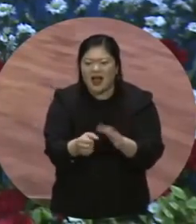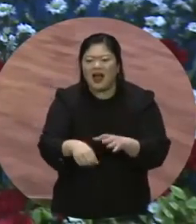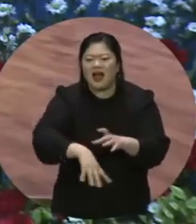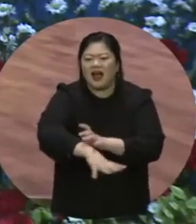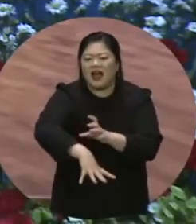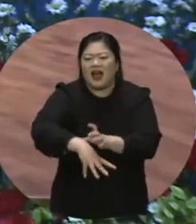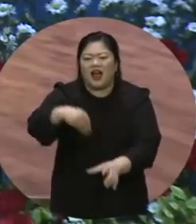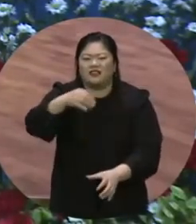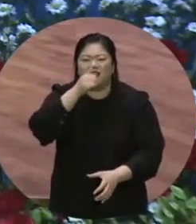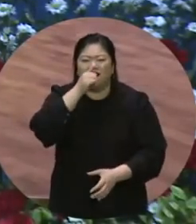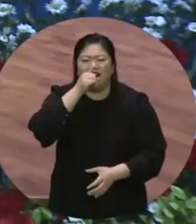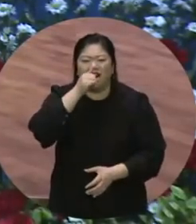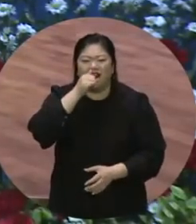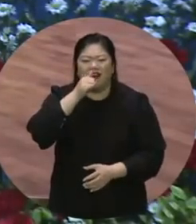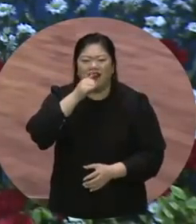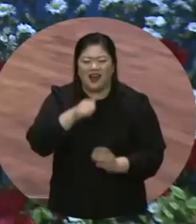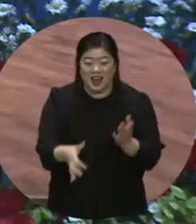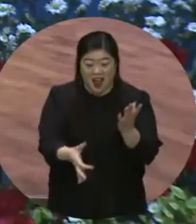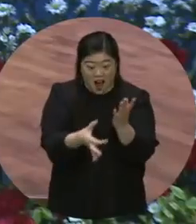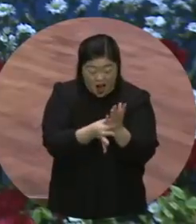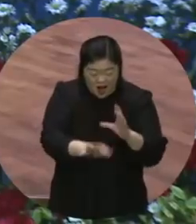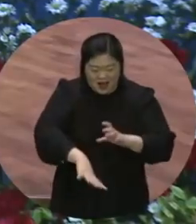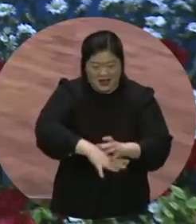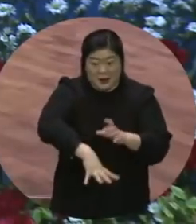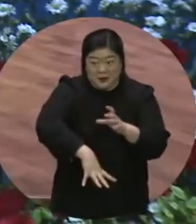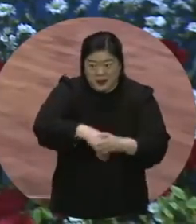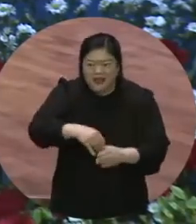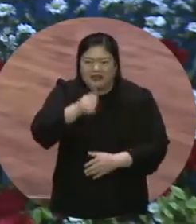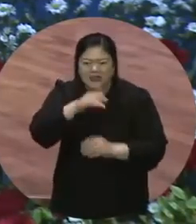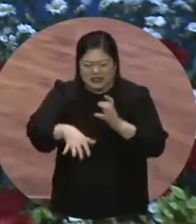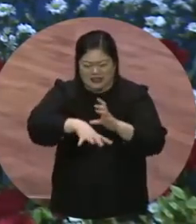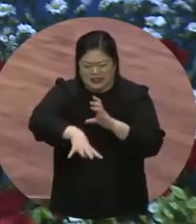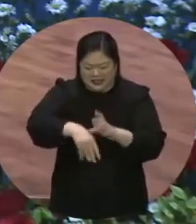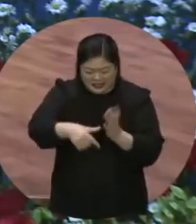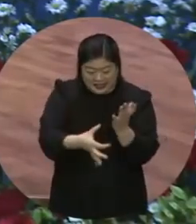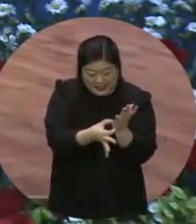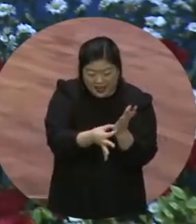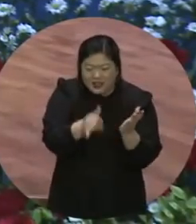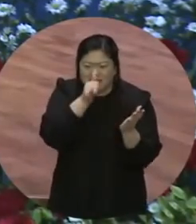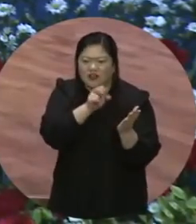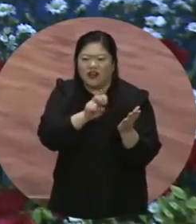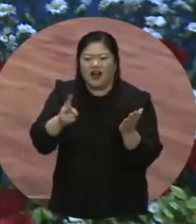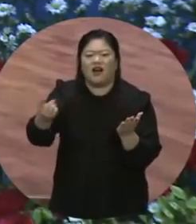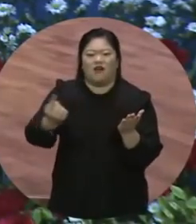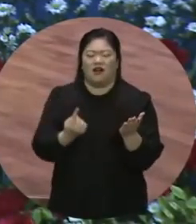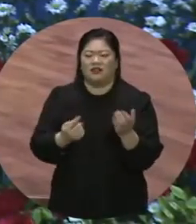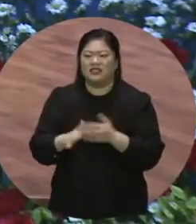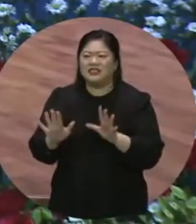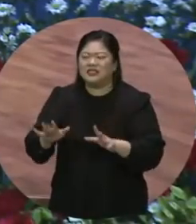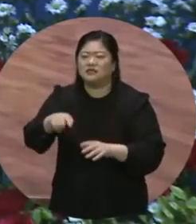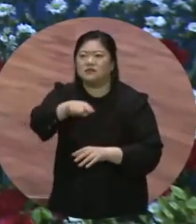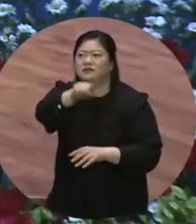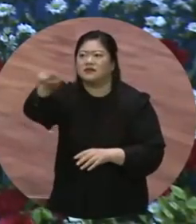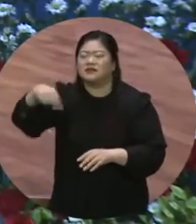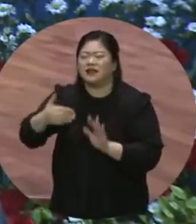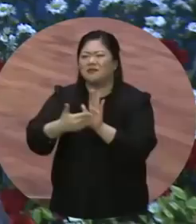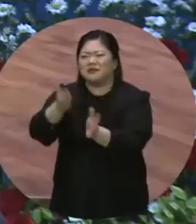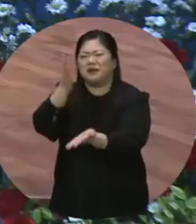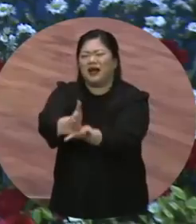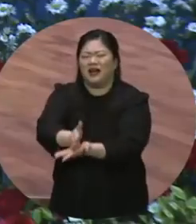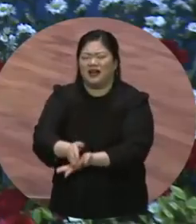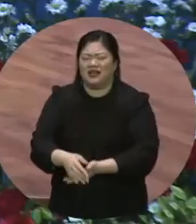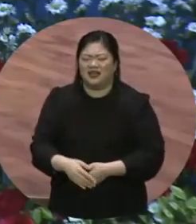돼, 이거 지금. 그러니까 그렇게 꼭 그렇게 받으셔서 지금 집행부에서는 못 오게 만들지만은